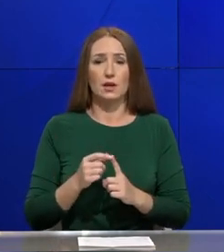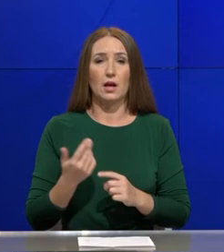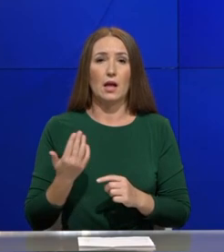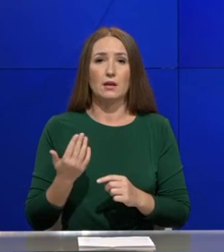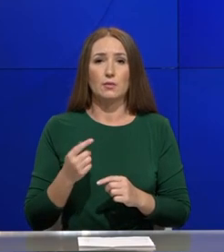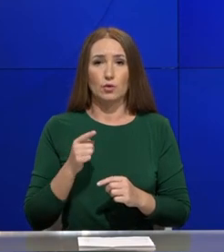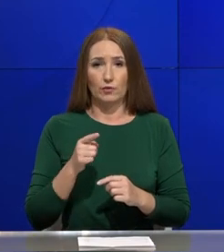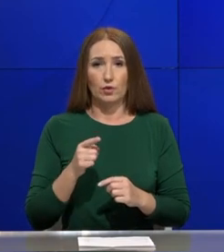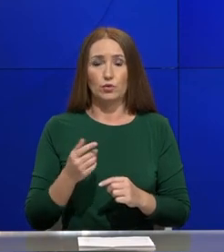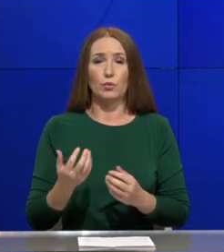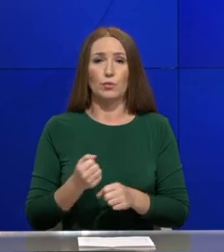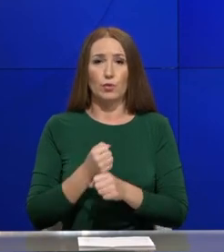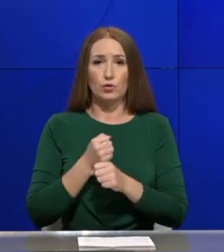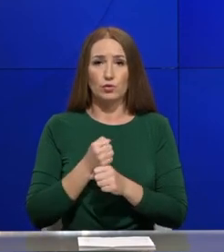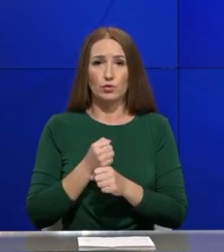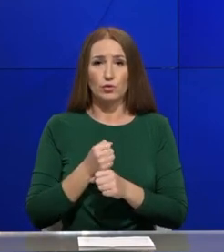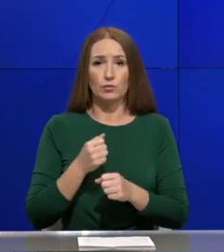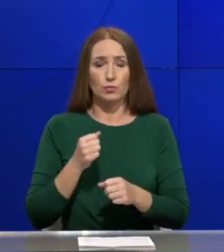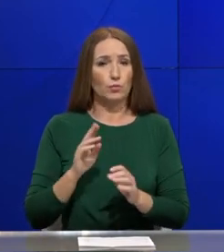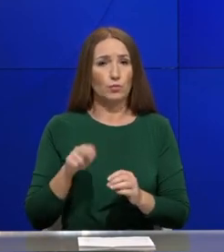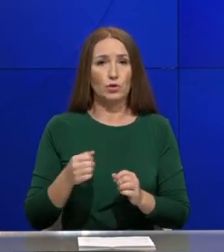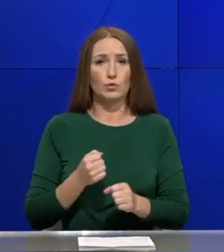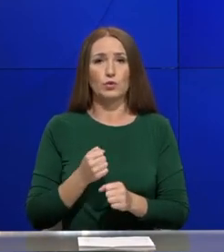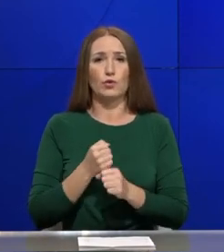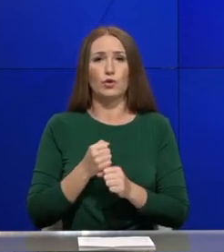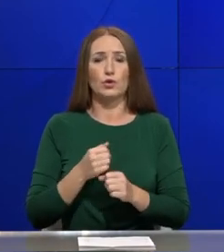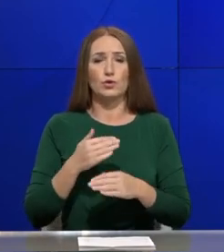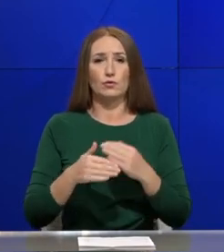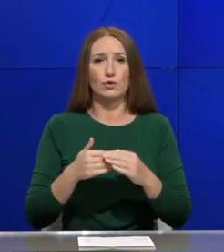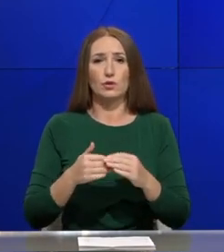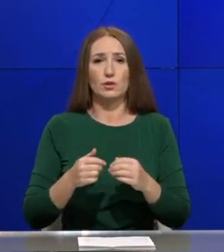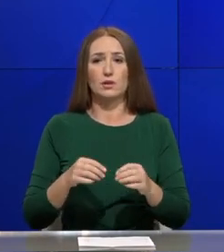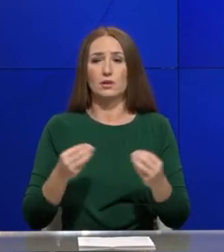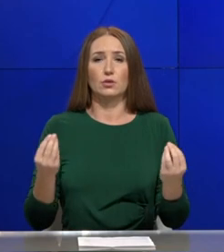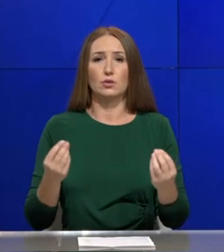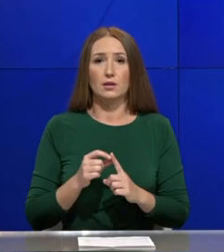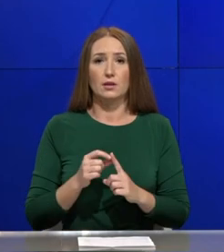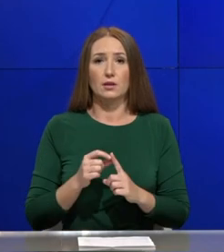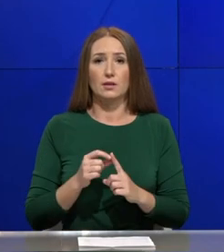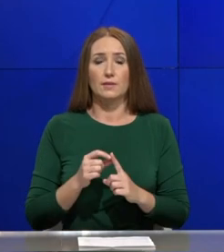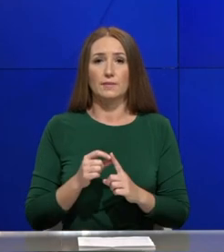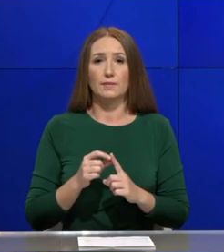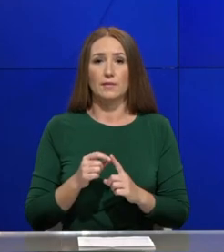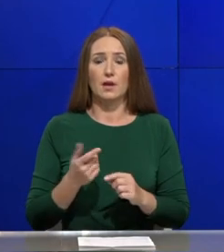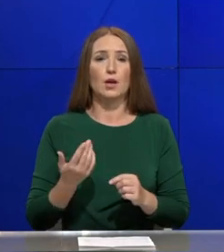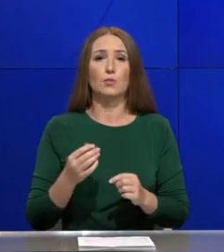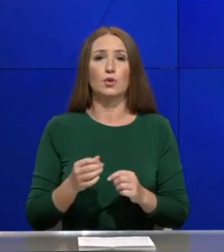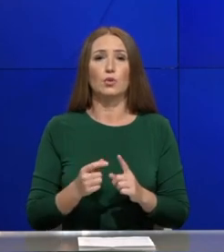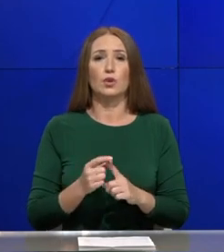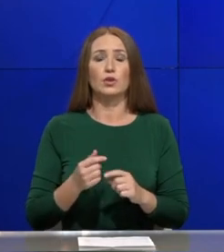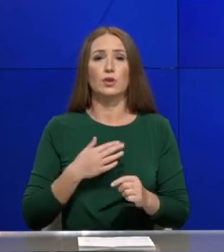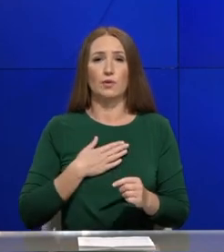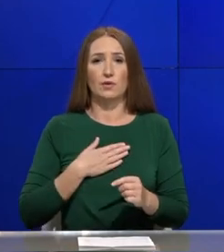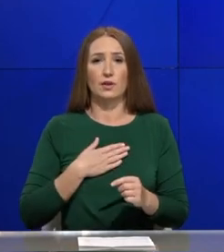uz vašu podršku možemo stvoriti sredinu koja će biti po mjeri svih nas. Ako mi ukažete